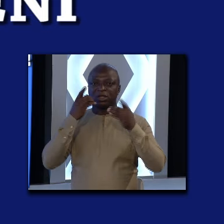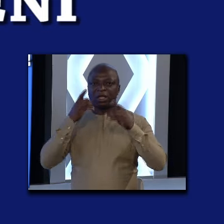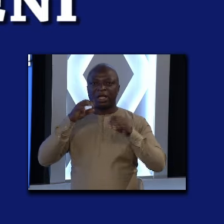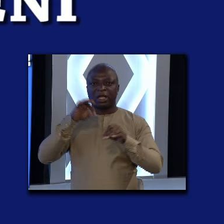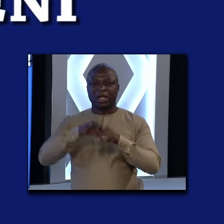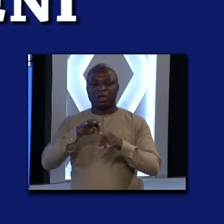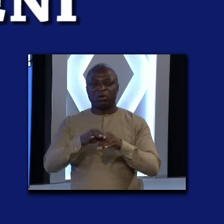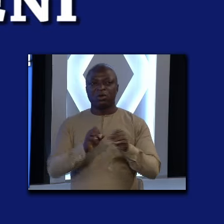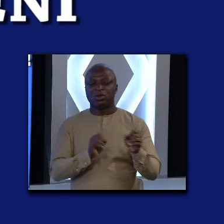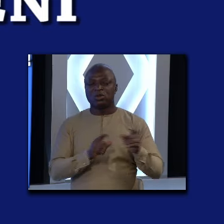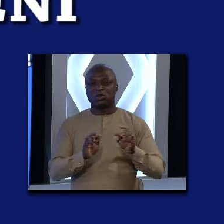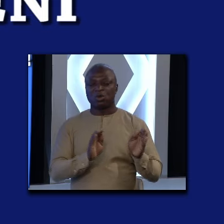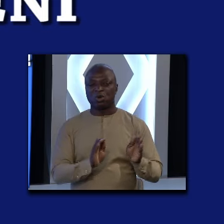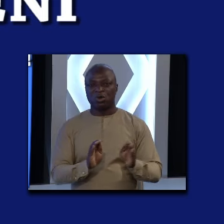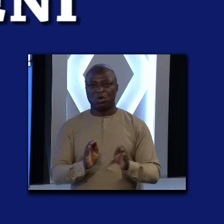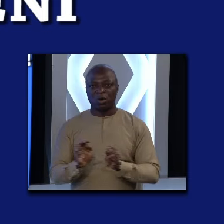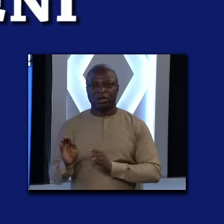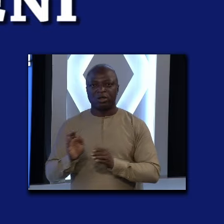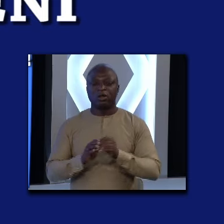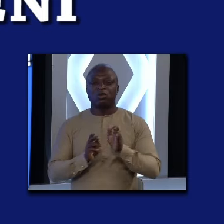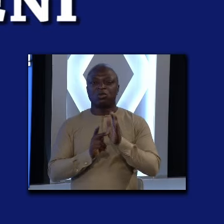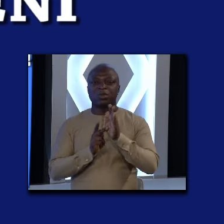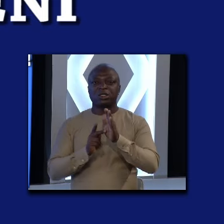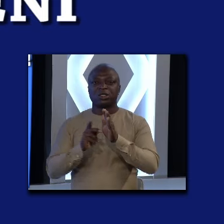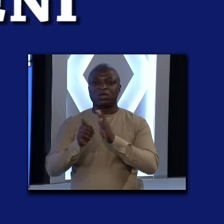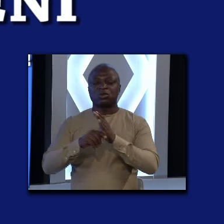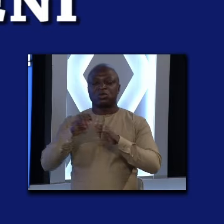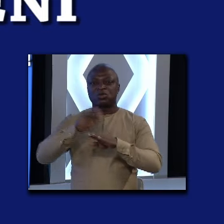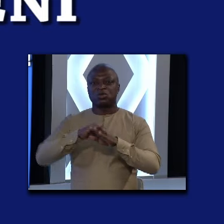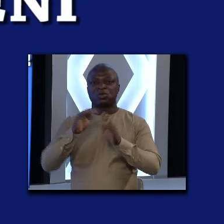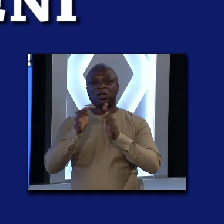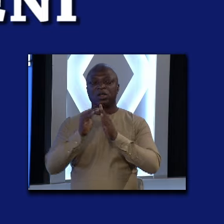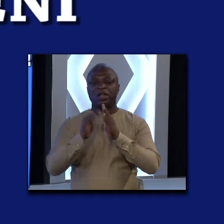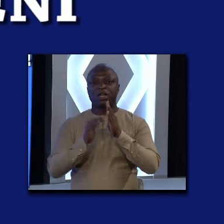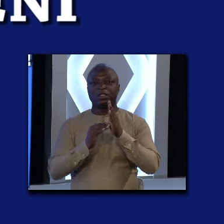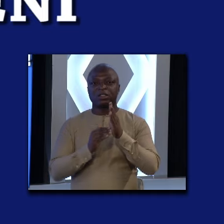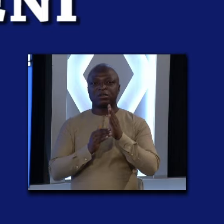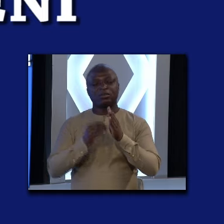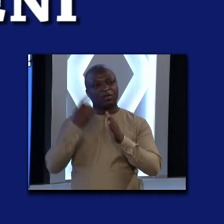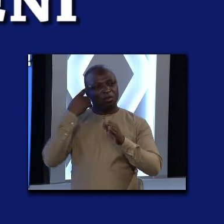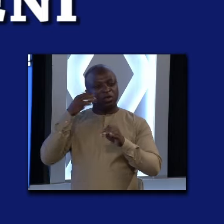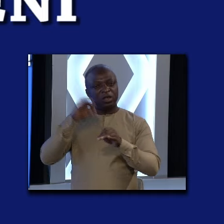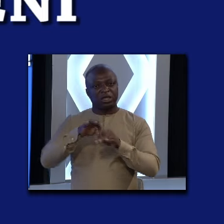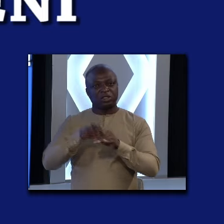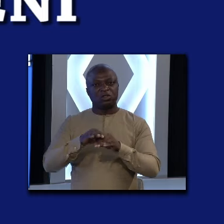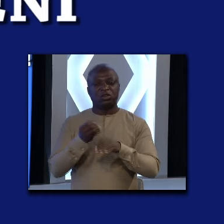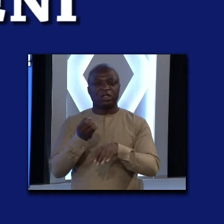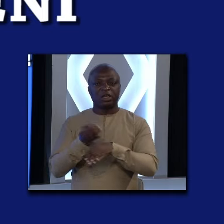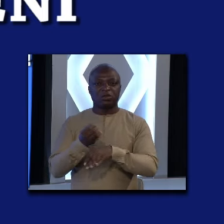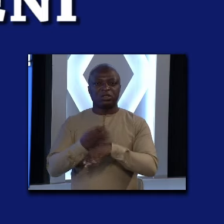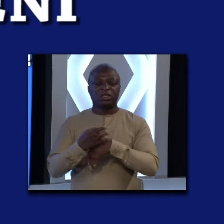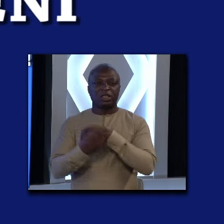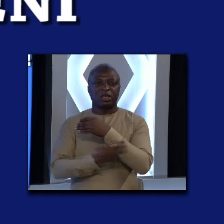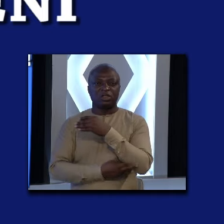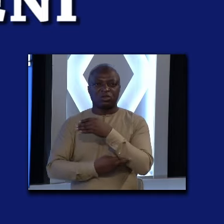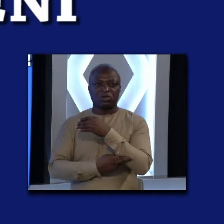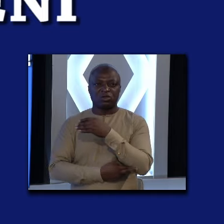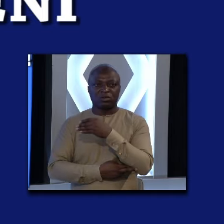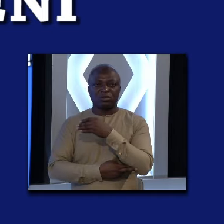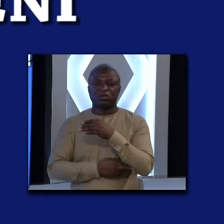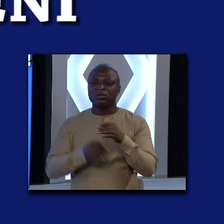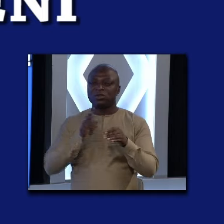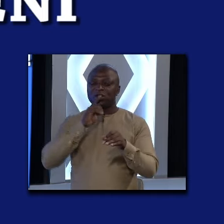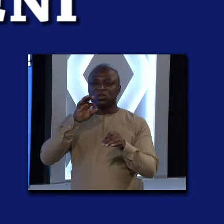élus selon l'ordre de présentation sur la liste. Pour l'élection des conseillers régionaux,